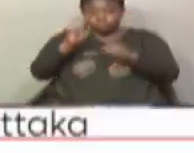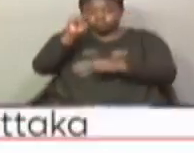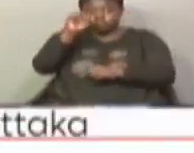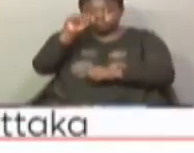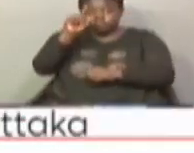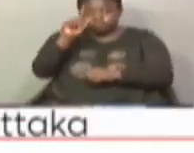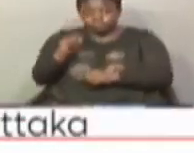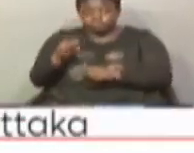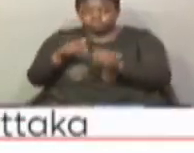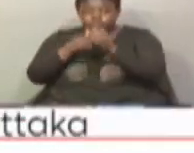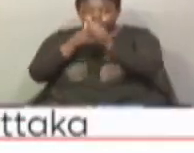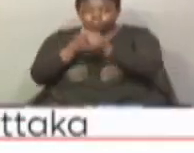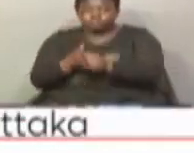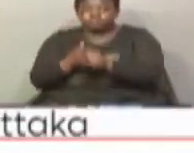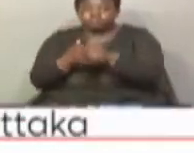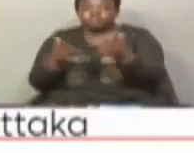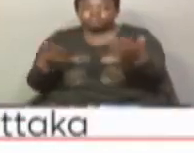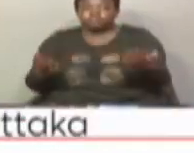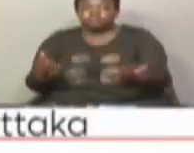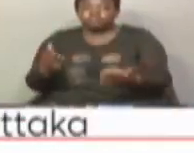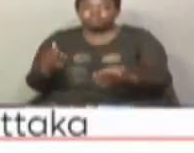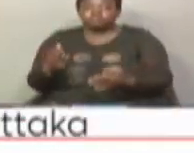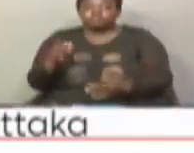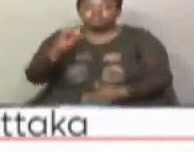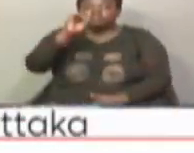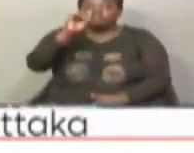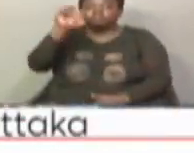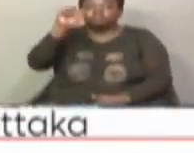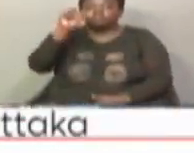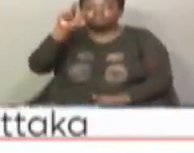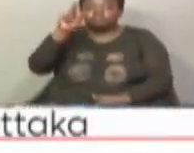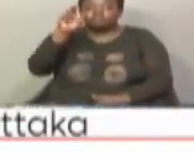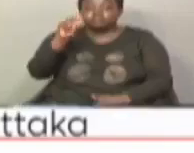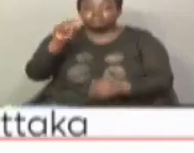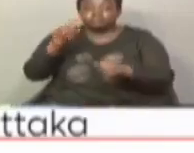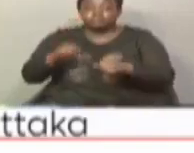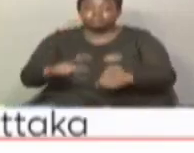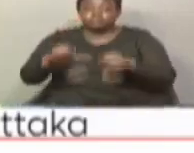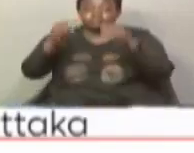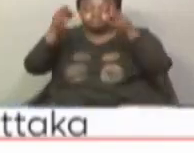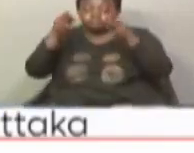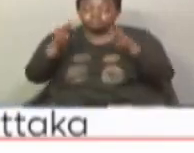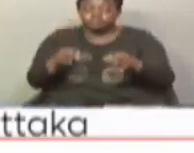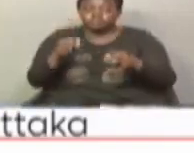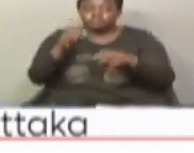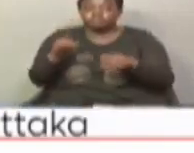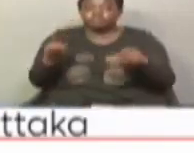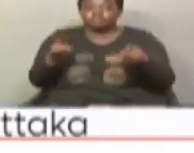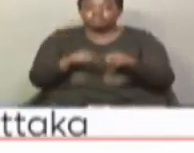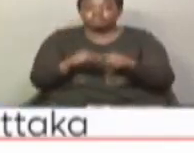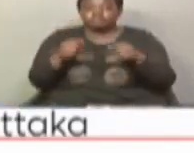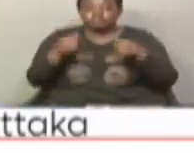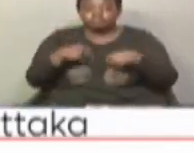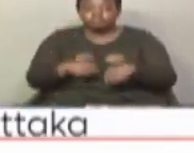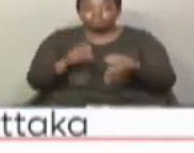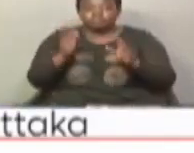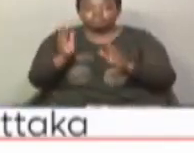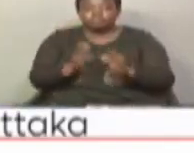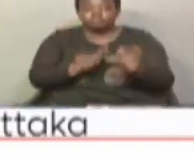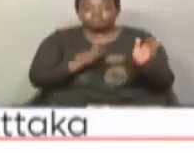ng'ekolumpya ekulemerwa Brigadier General Isoke yakulira ekintu kino era yajja okukola